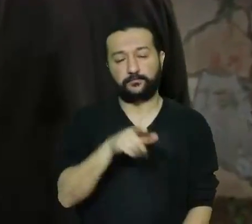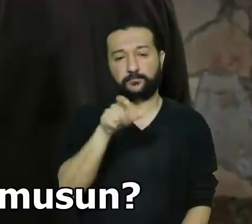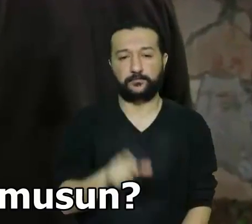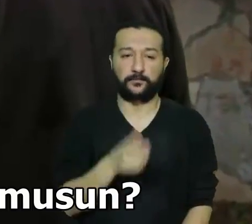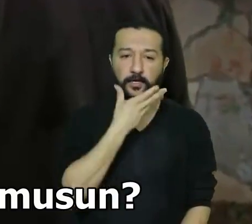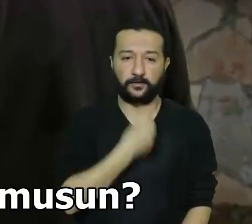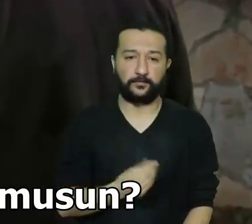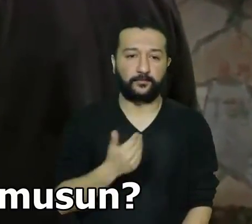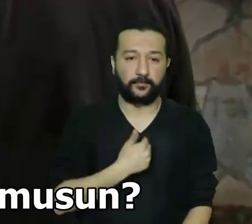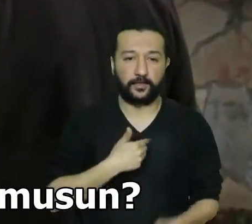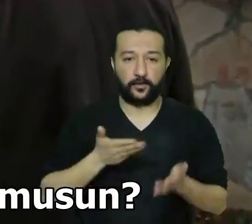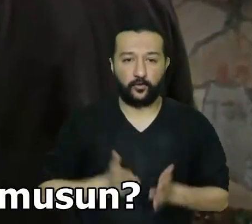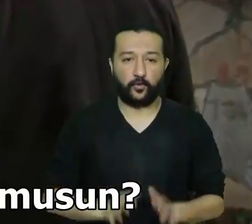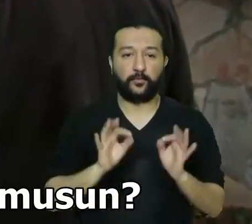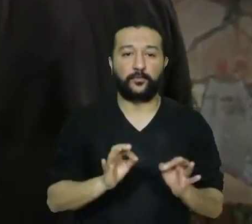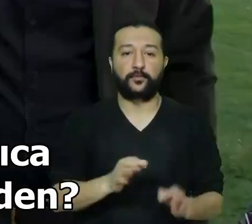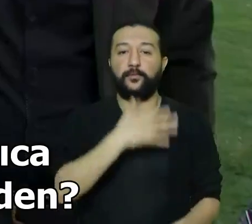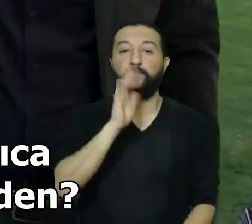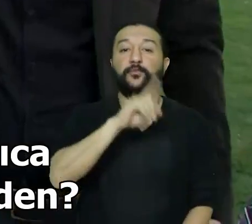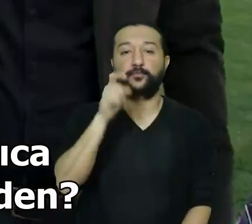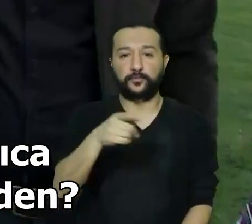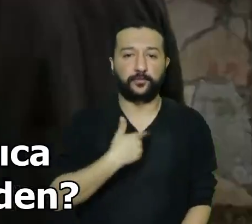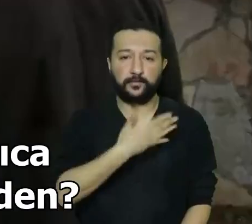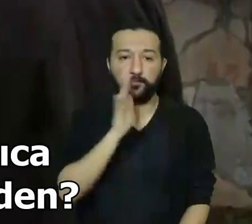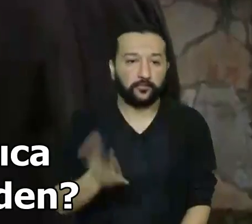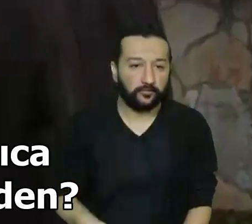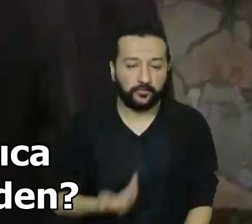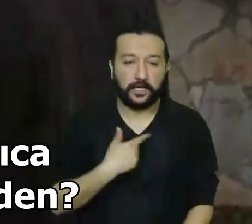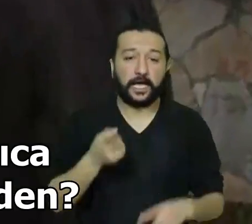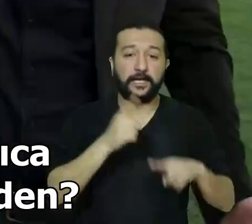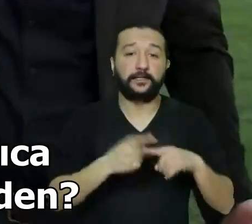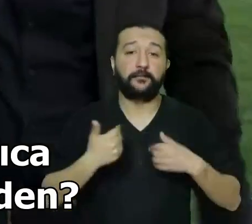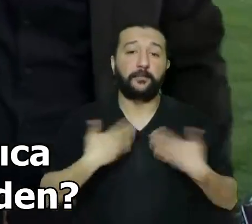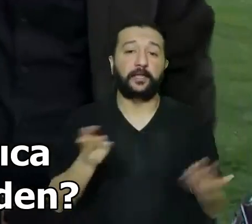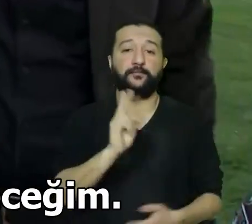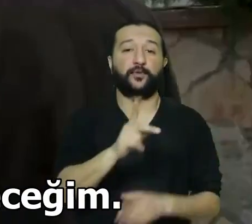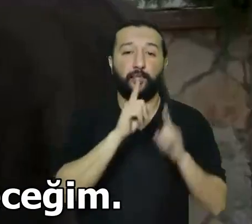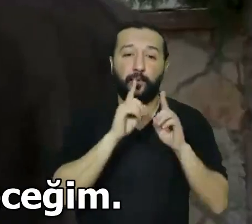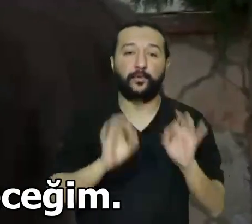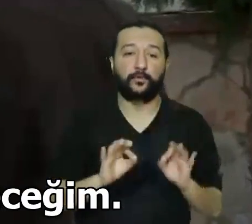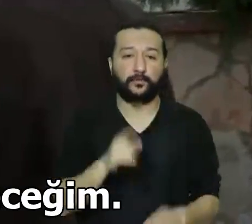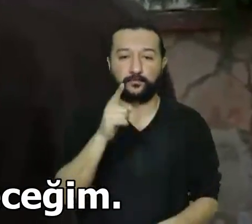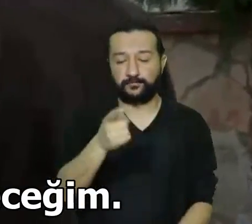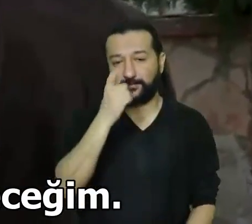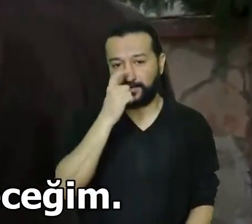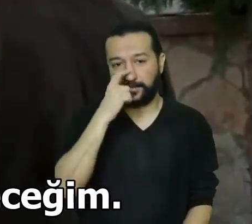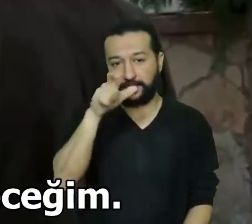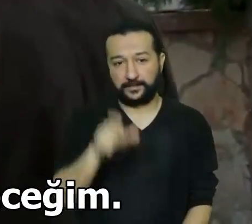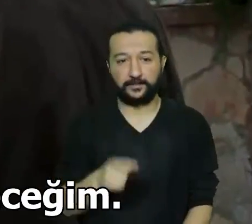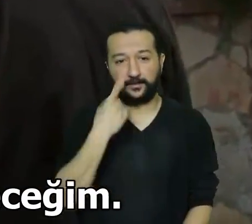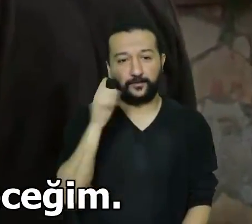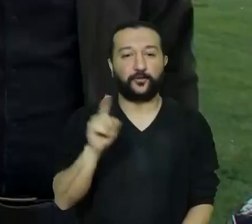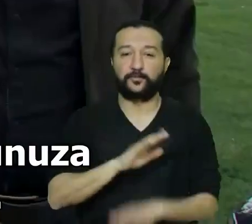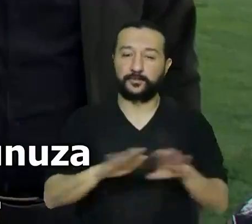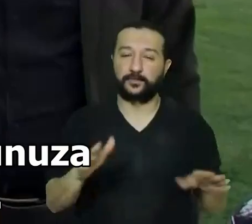Zarp. Ben doğum günümü bilmiyor musun? Nereden bileyim Şükrü? Ayrıca bana ne senin doğum gününden? Bu kabalığınızı